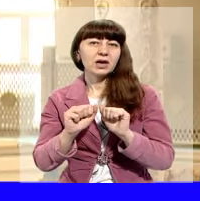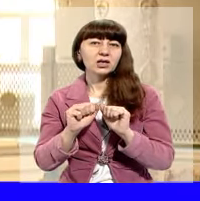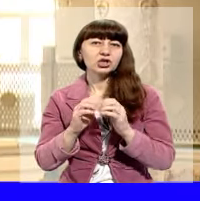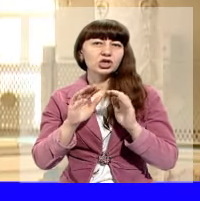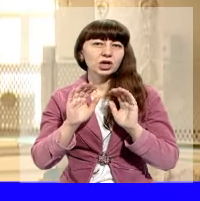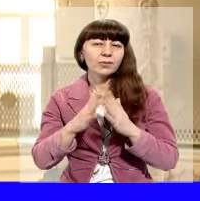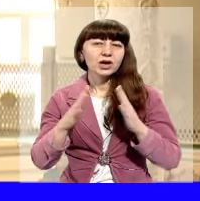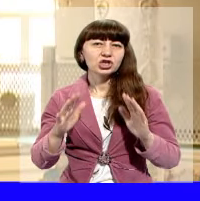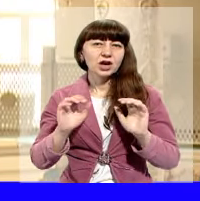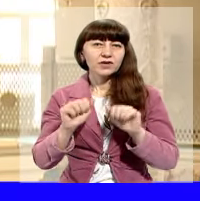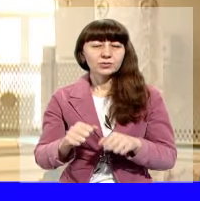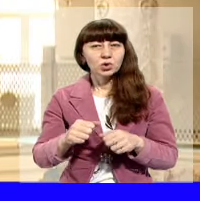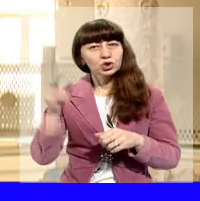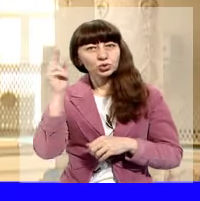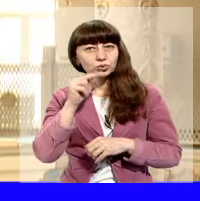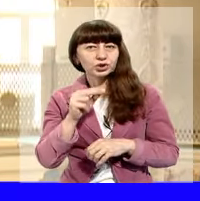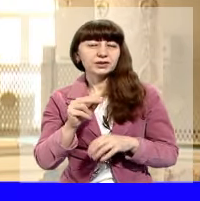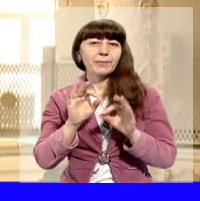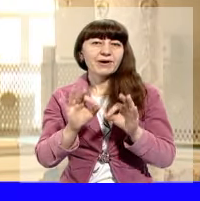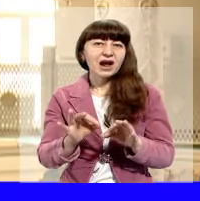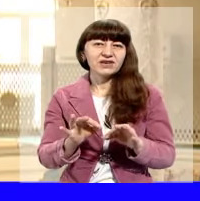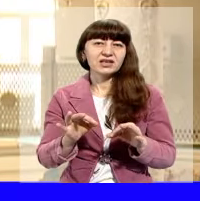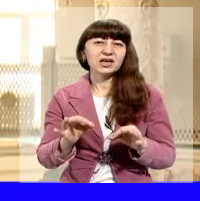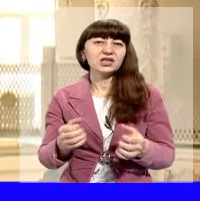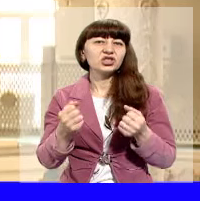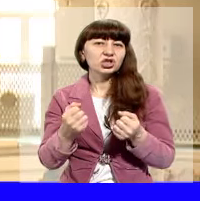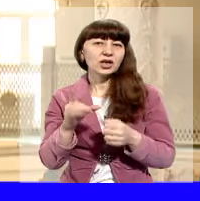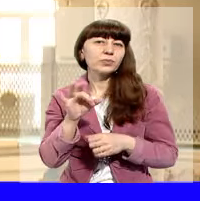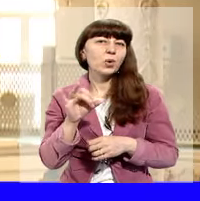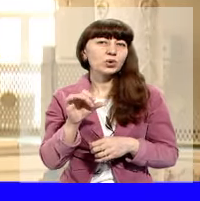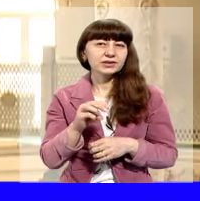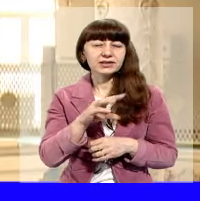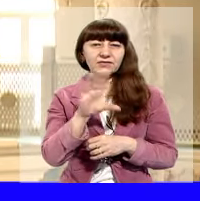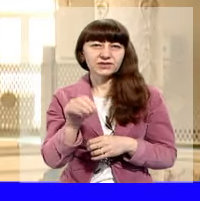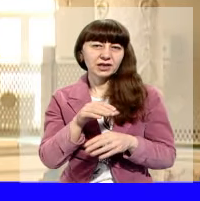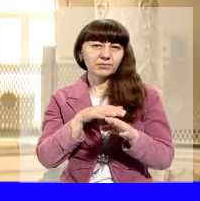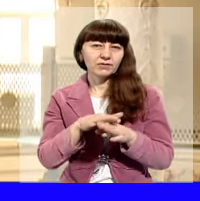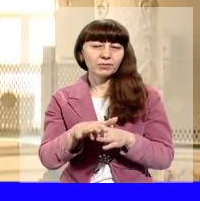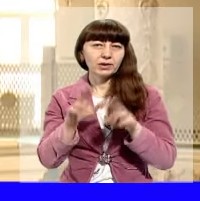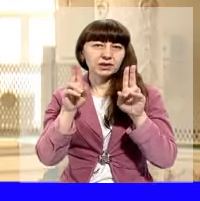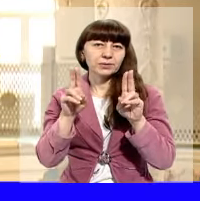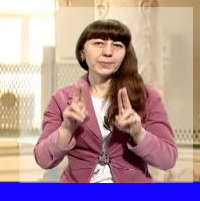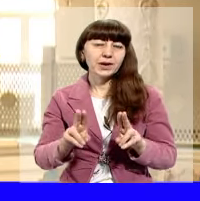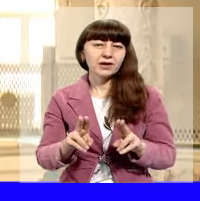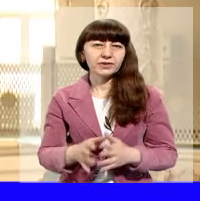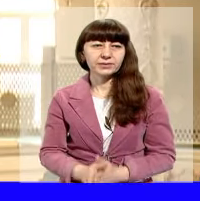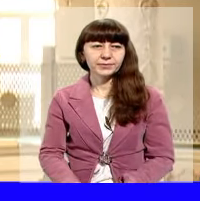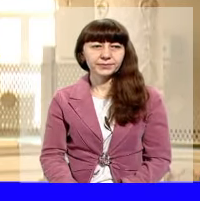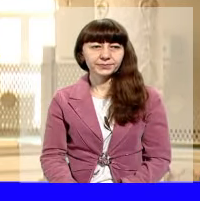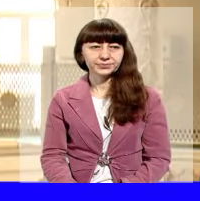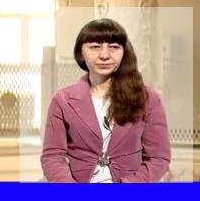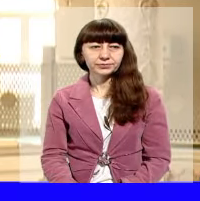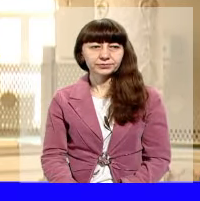намазында күнде жаңағы Құран қари ұстазымыз 30 күн бойы жаңағы Құранды басынан